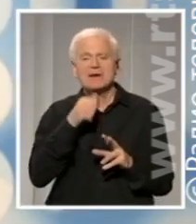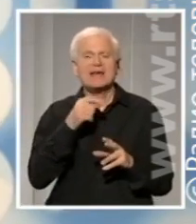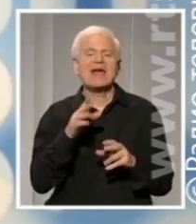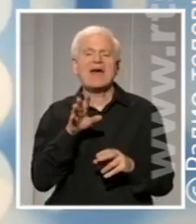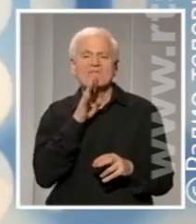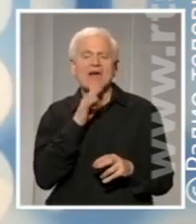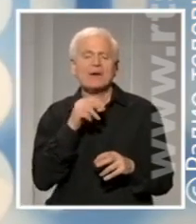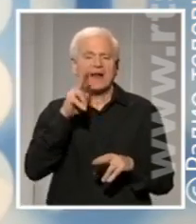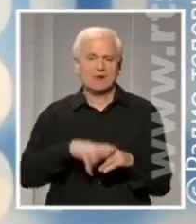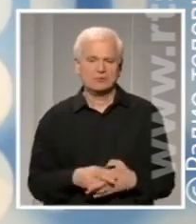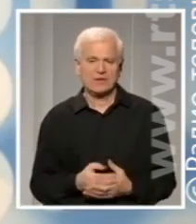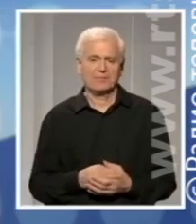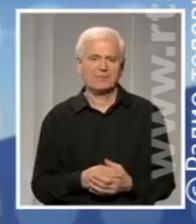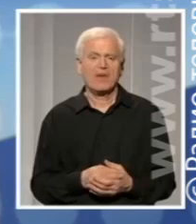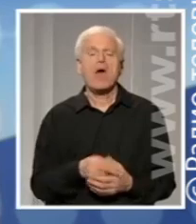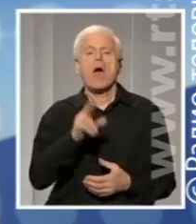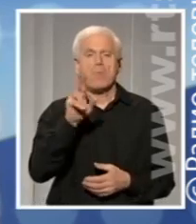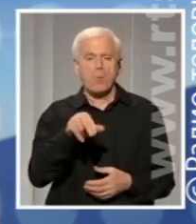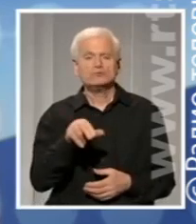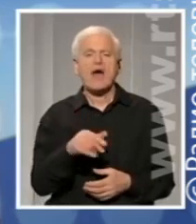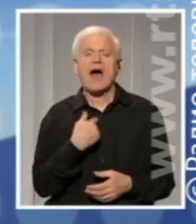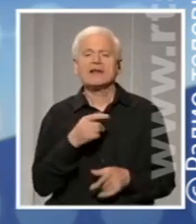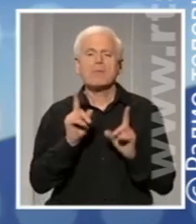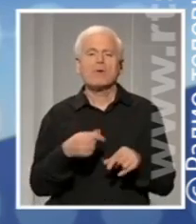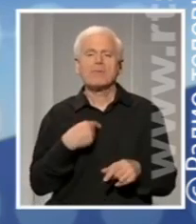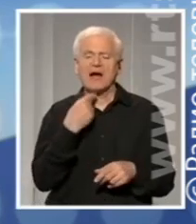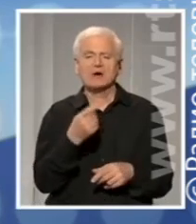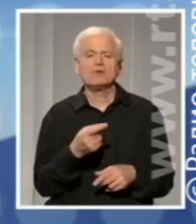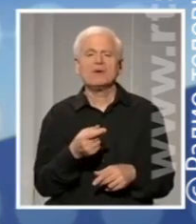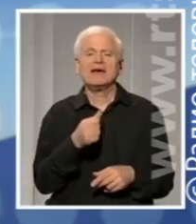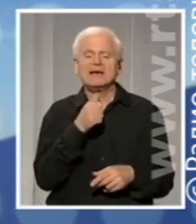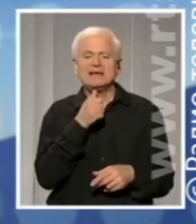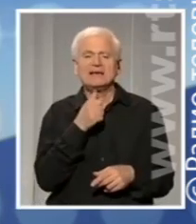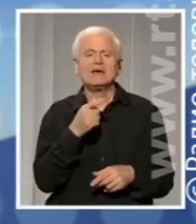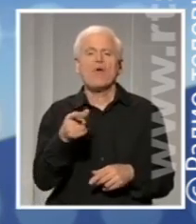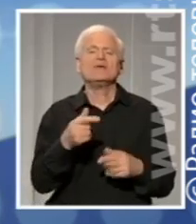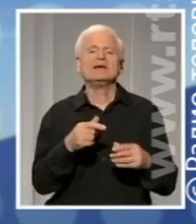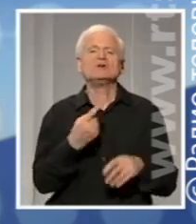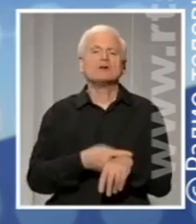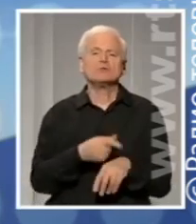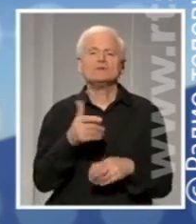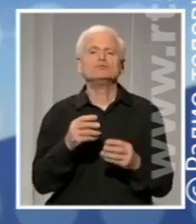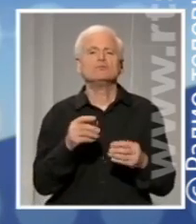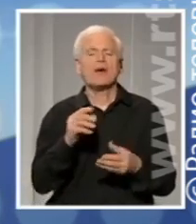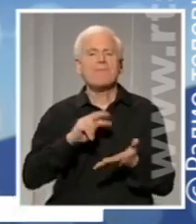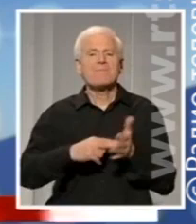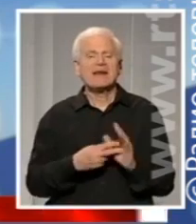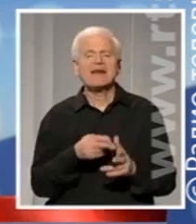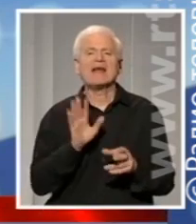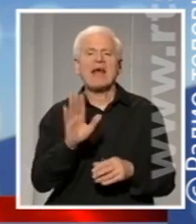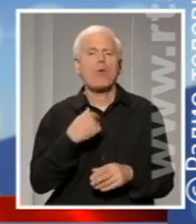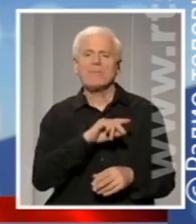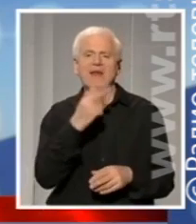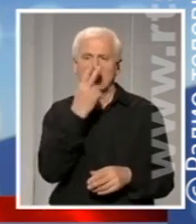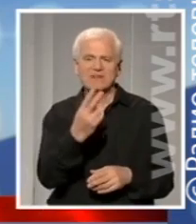da se propita svakako neki učenik? Svakako jeste moguće, ali ja moram da kažem da su i sami časovi koncipirani tako da, bez obzira što mi ne